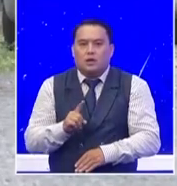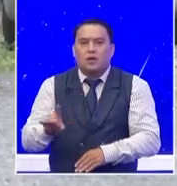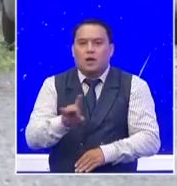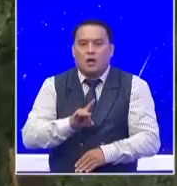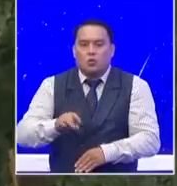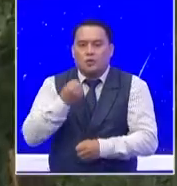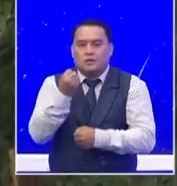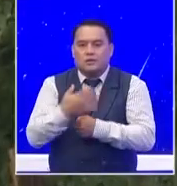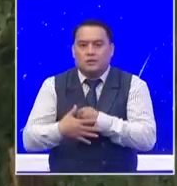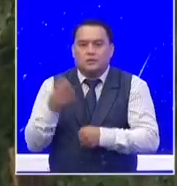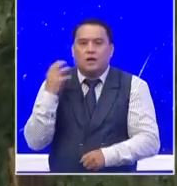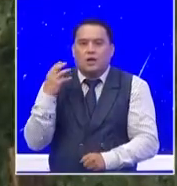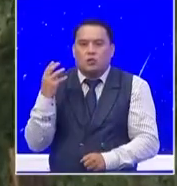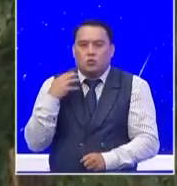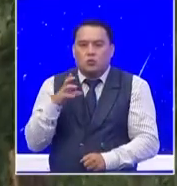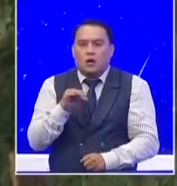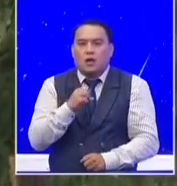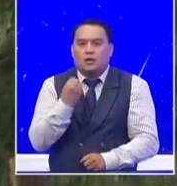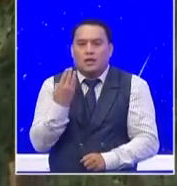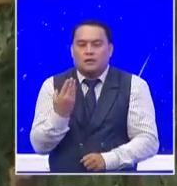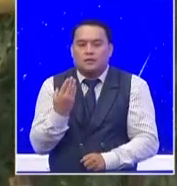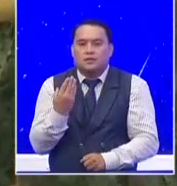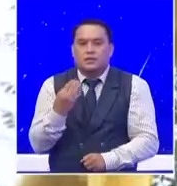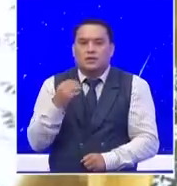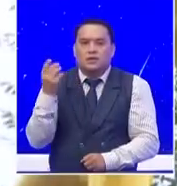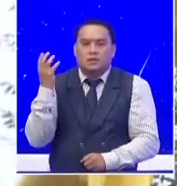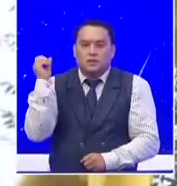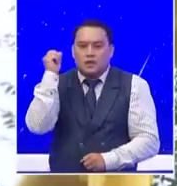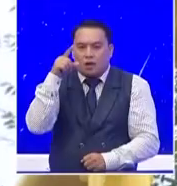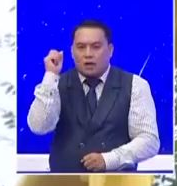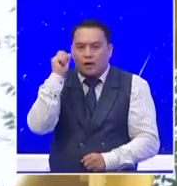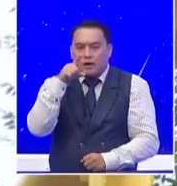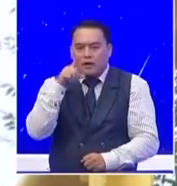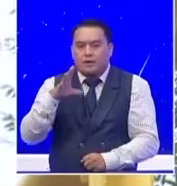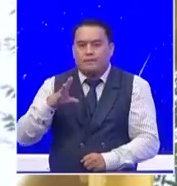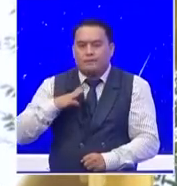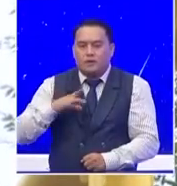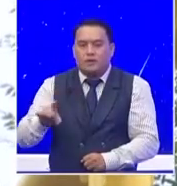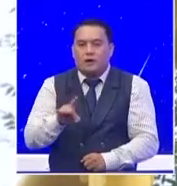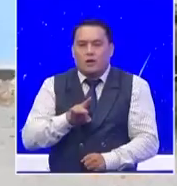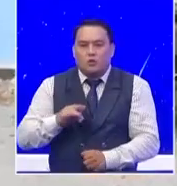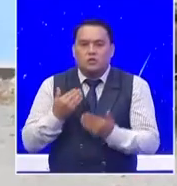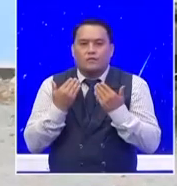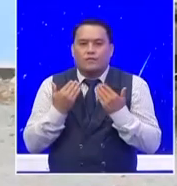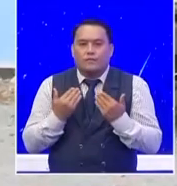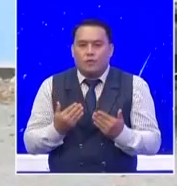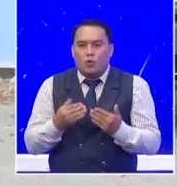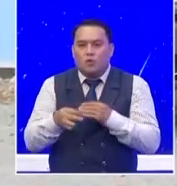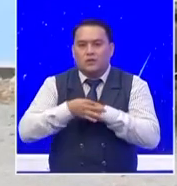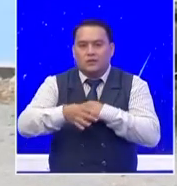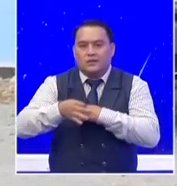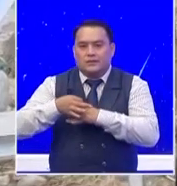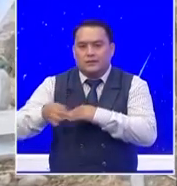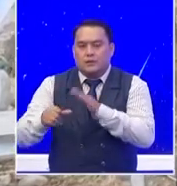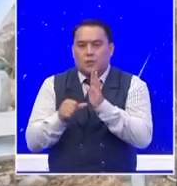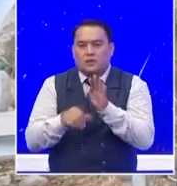районные центры Сарузек, Баханас, Карабулак и села Жалгамыс, Акдала и Актас Талгарского района. На сегодня определен частный партнер по